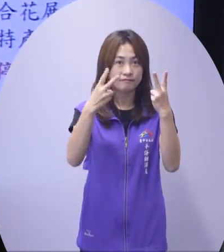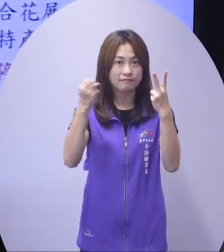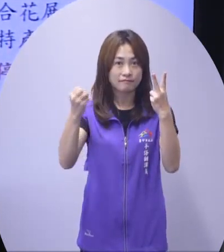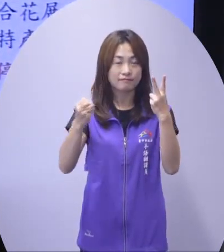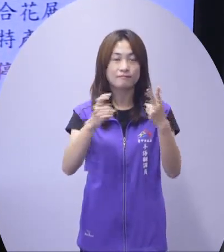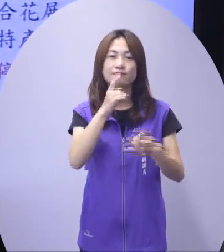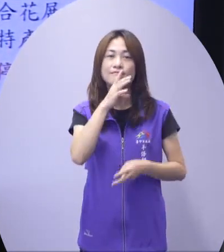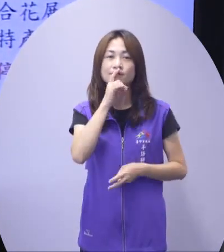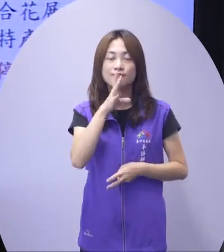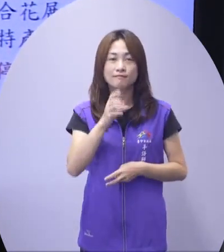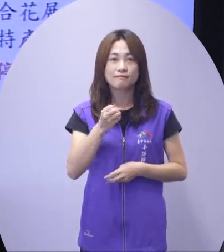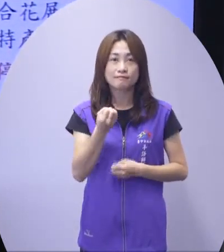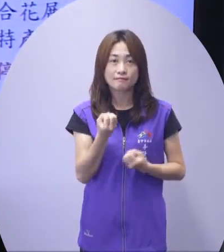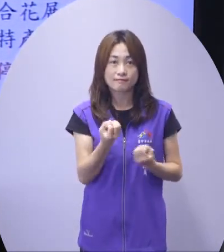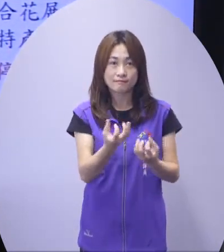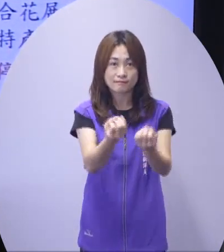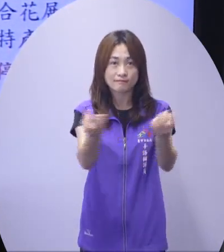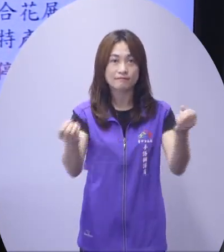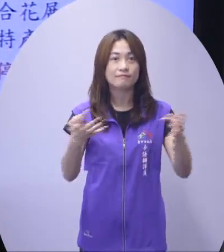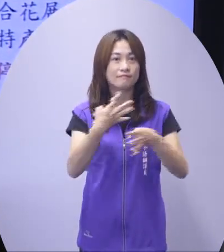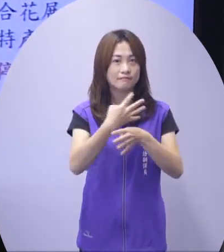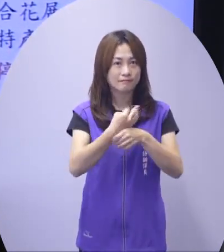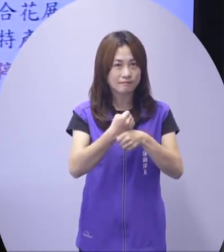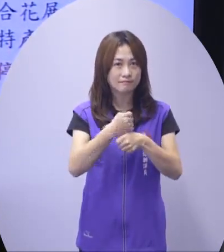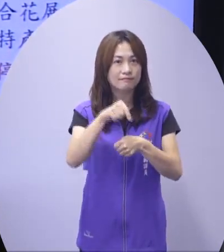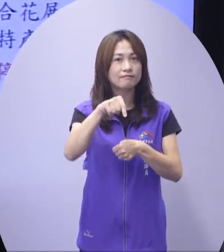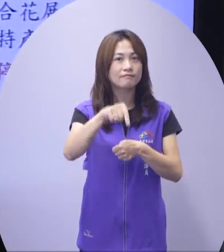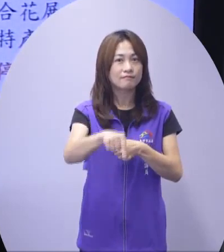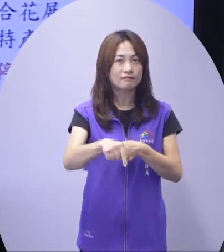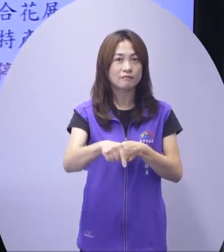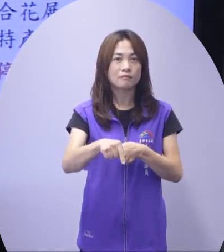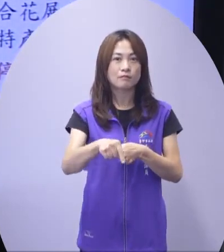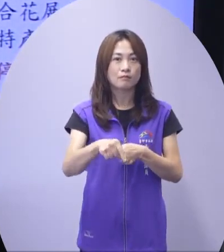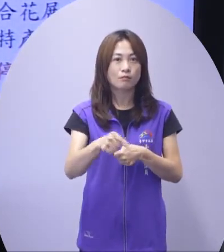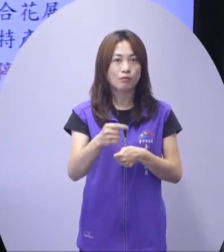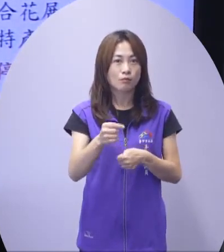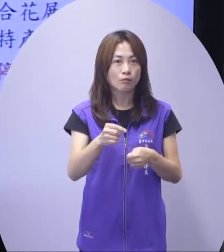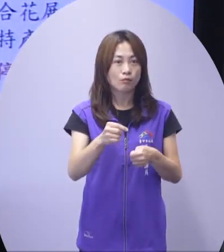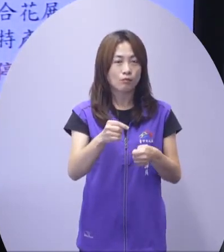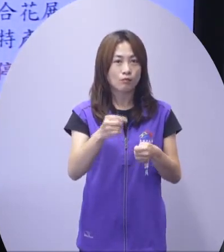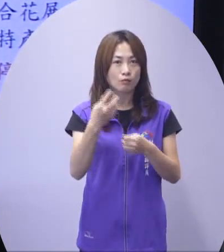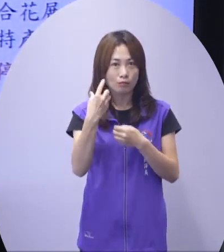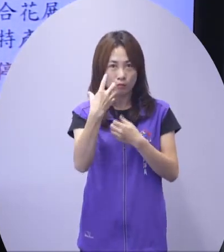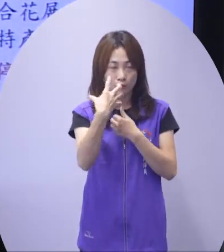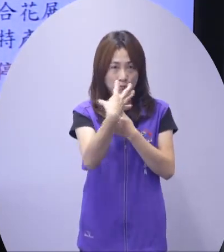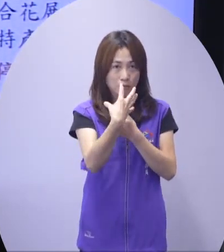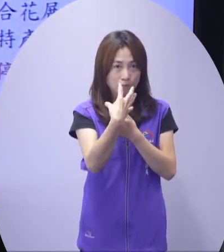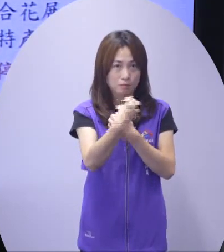个是非常非常好的非常大的一个亮点，这国际花展节每